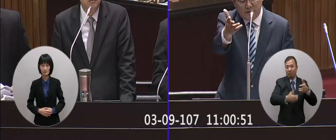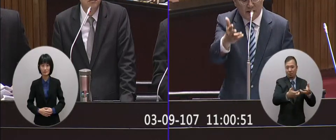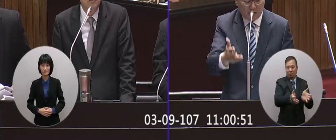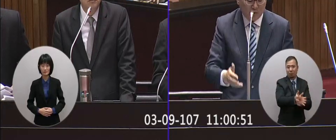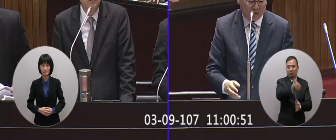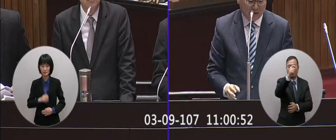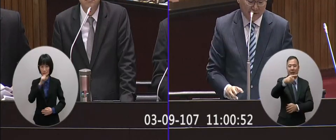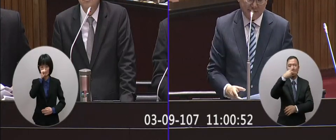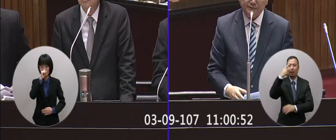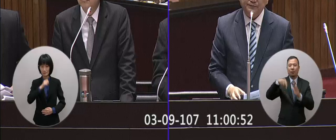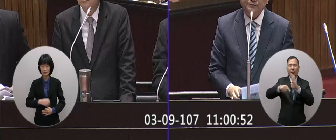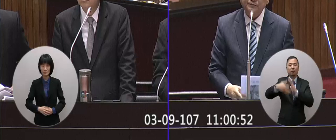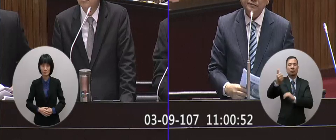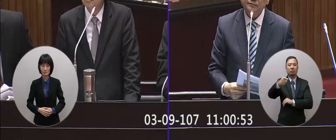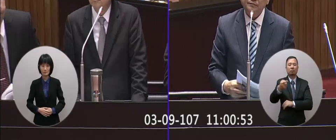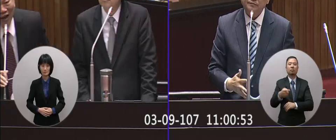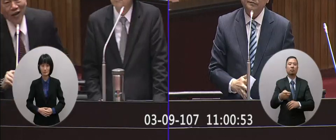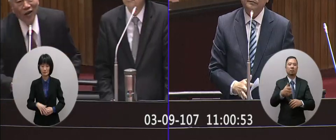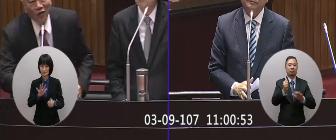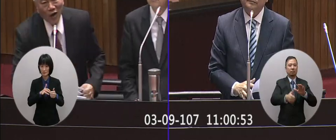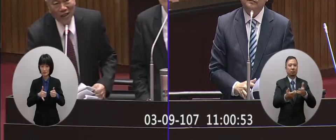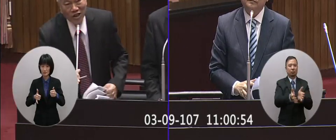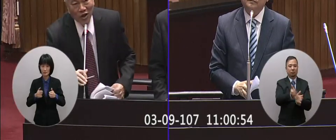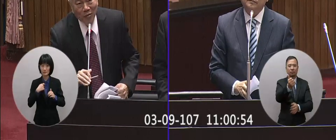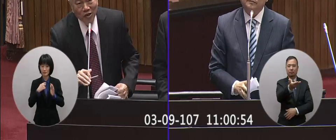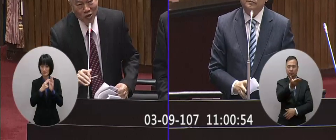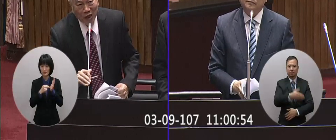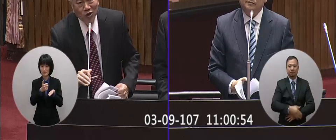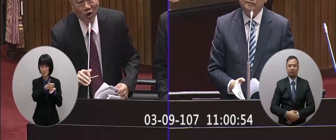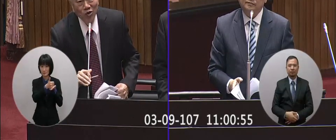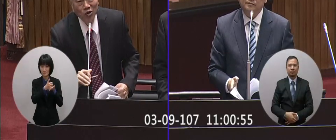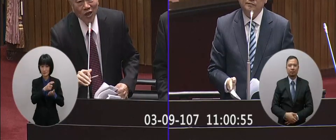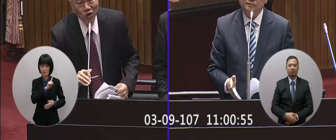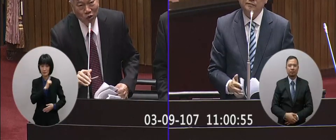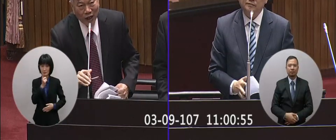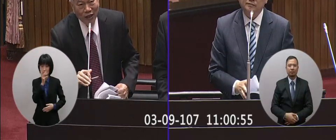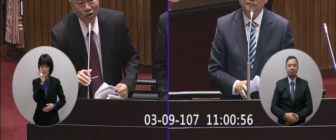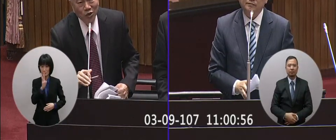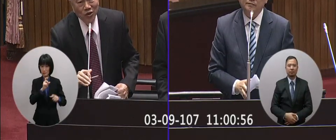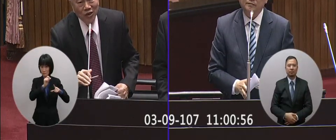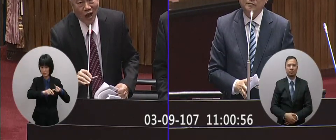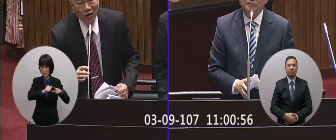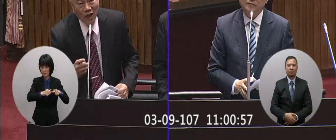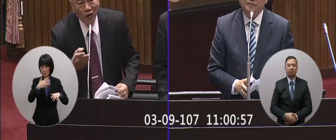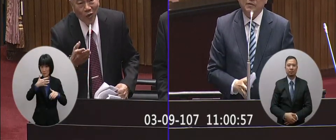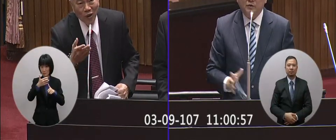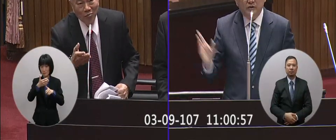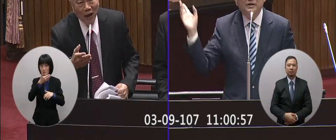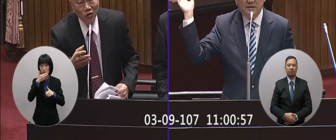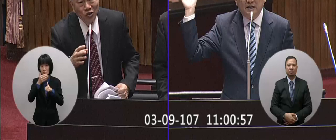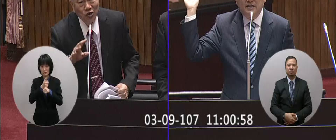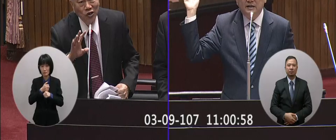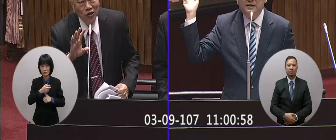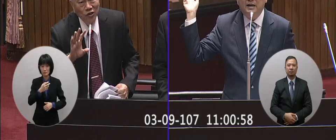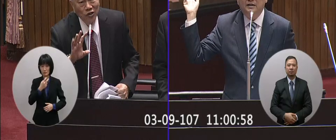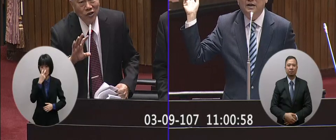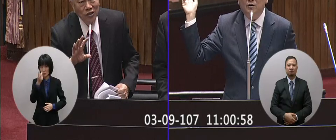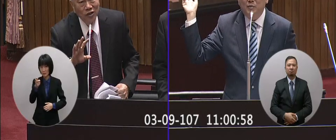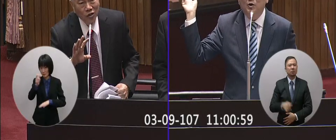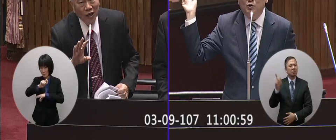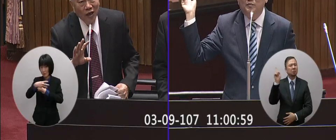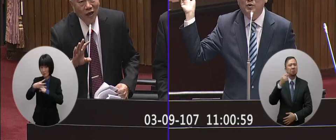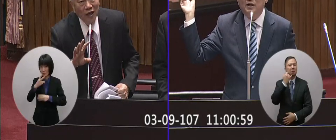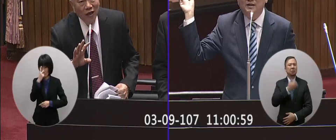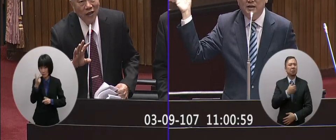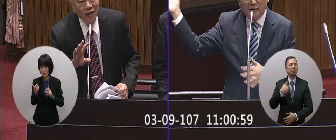帮来院长来部长来。 是不是委员这样？我来请我们自来水公司跟水利署，然后到委员办公室。 这个可能这两个